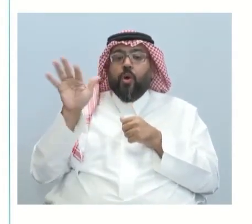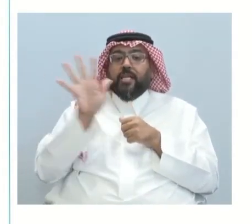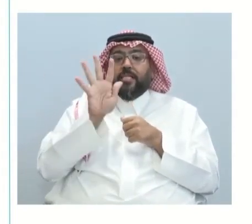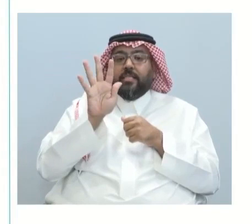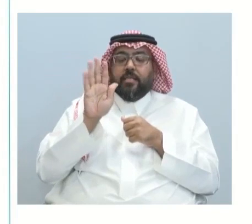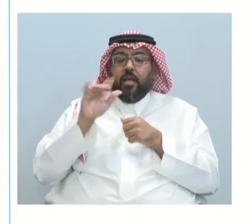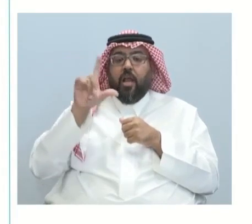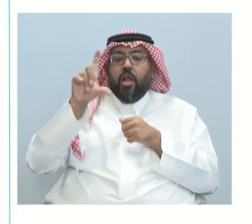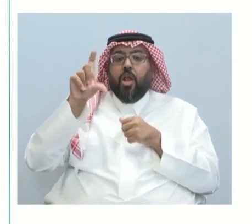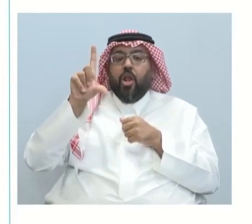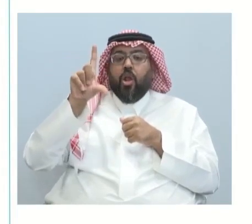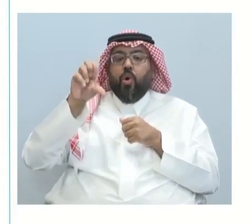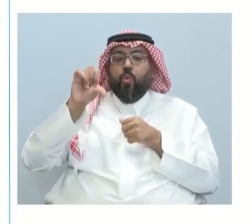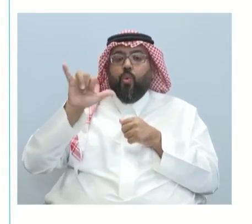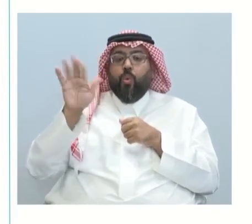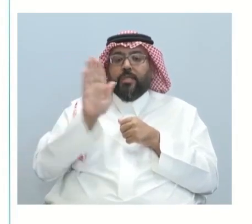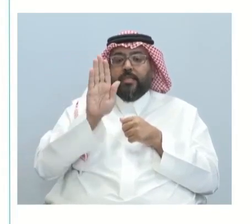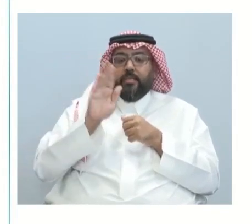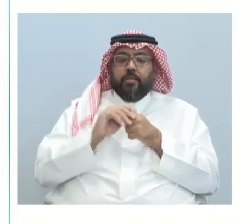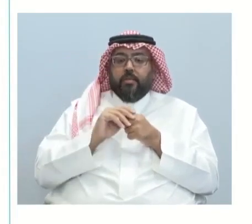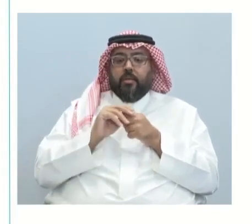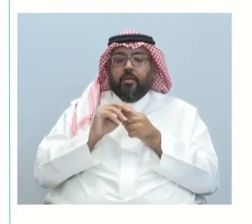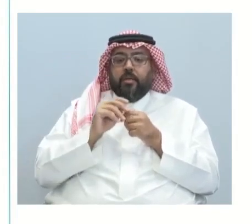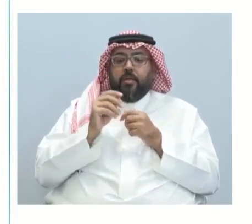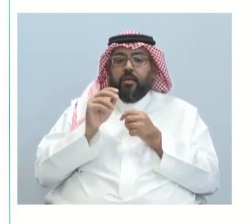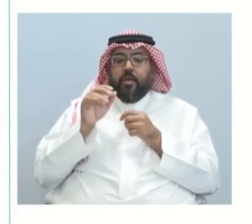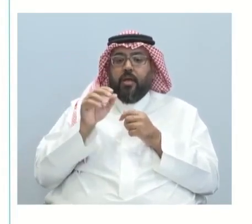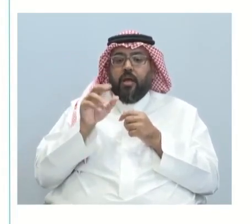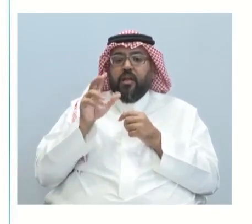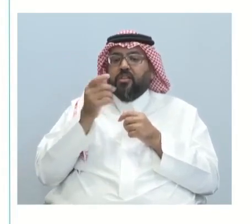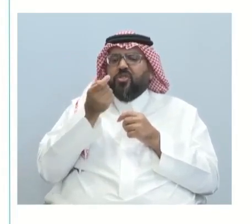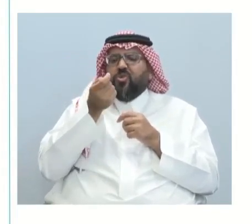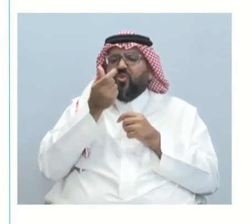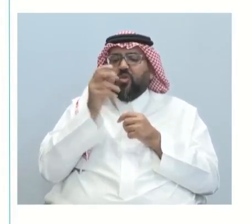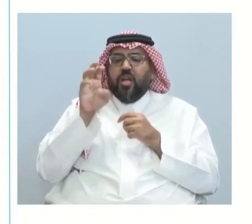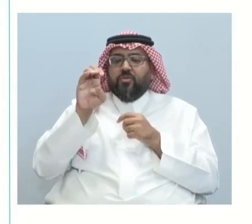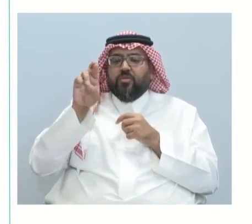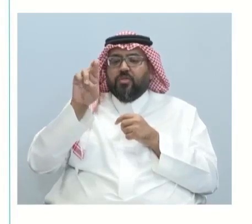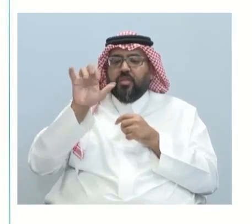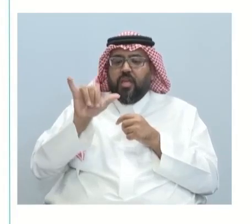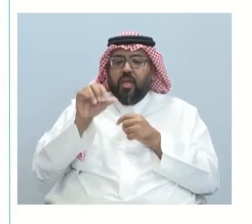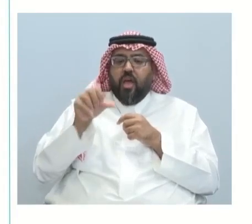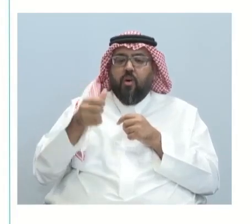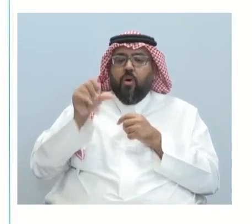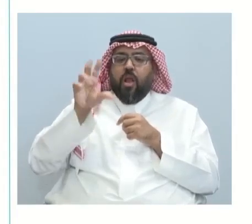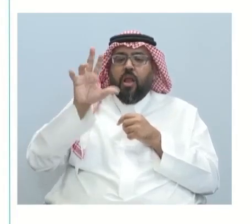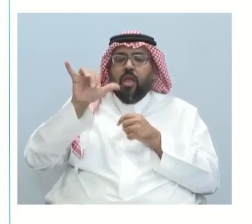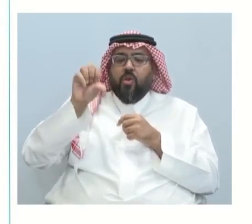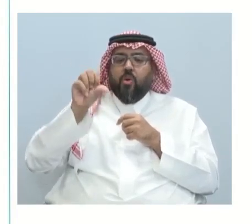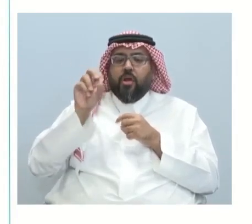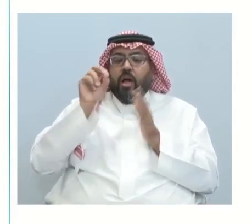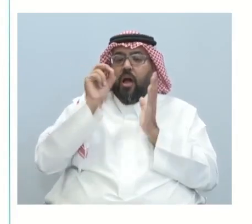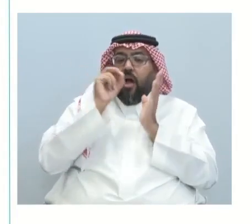يعتبر الجزيء او الايون قاعده متى اذا كانت الذره المركزيه